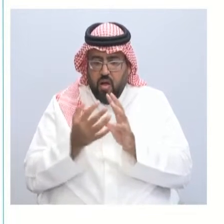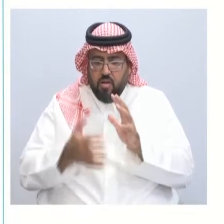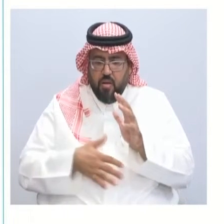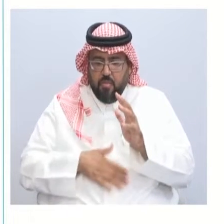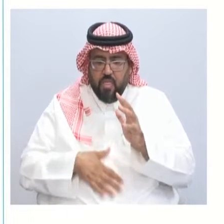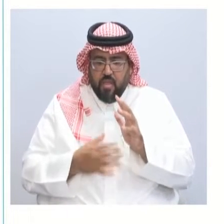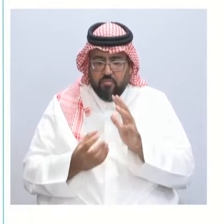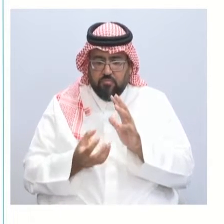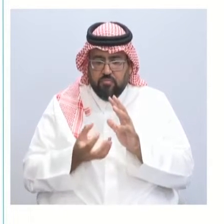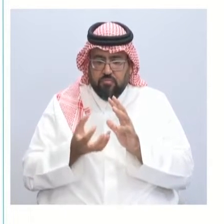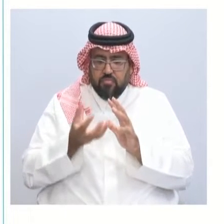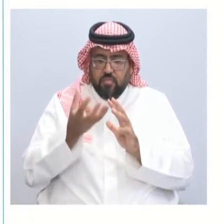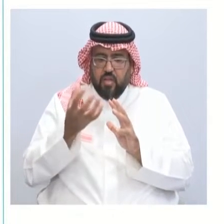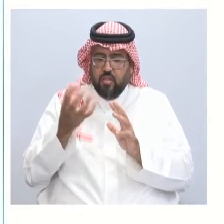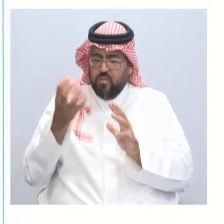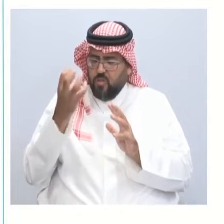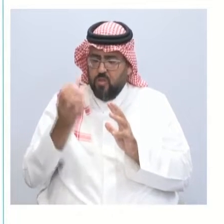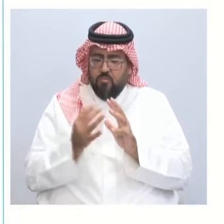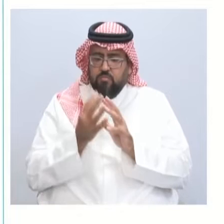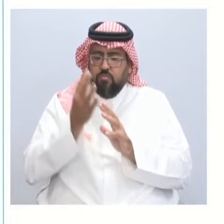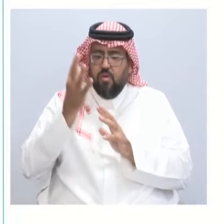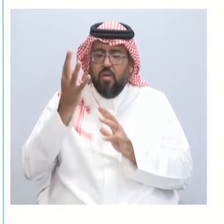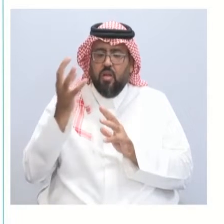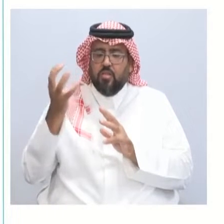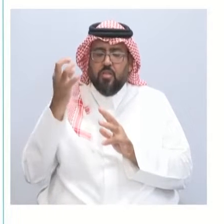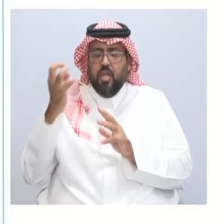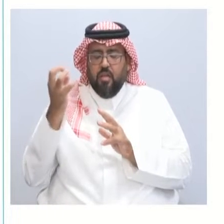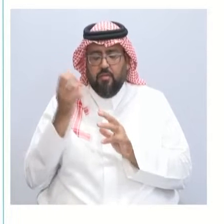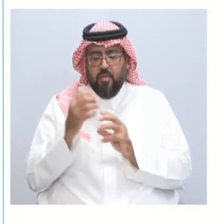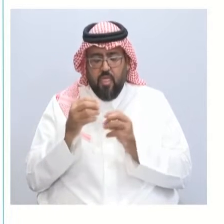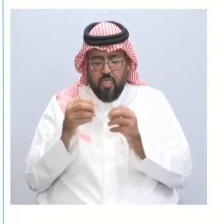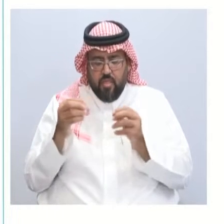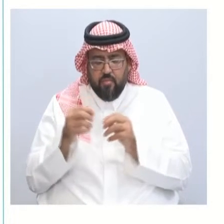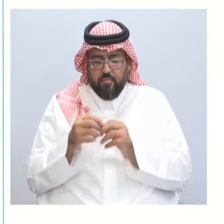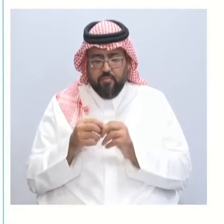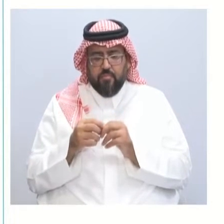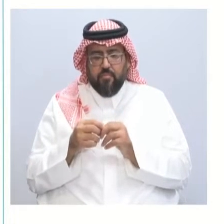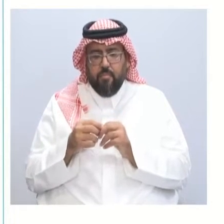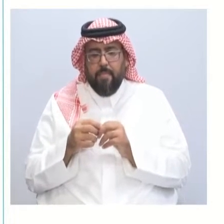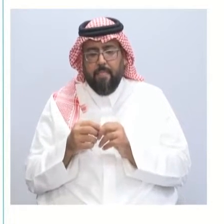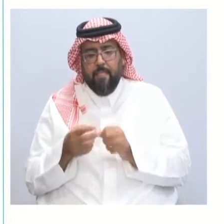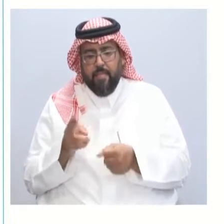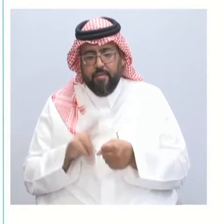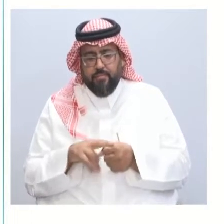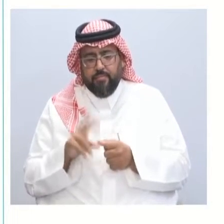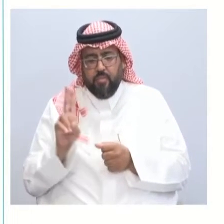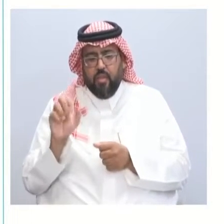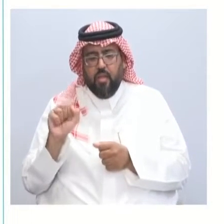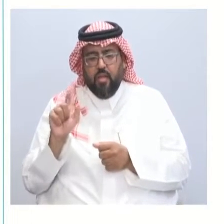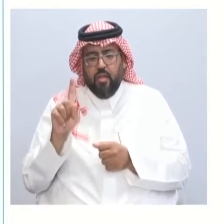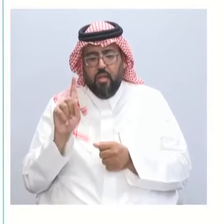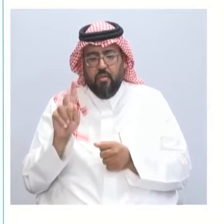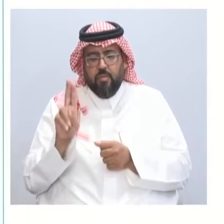ثم تصلبت هي صخور منصهره اندفعت من باطن الارض